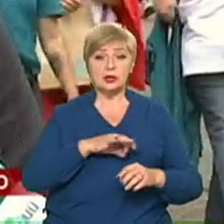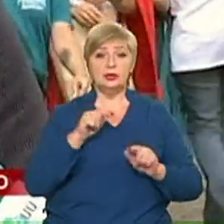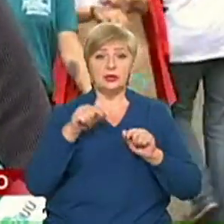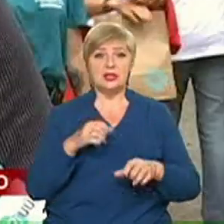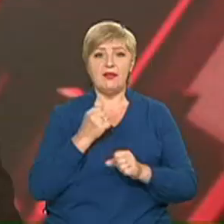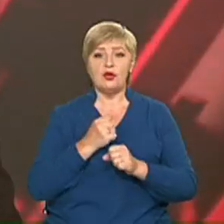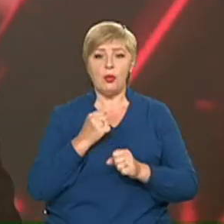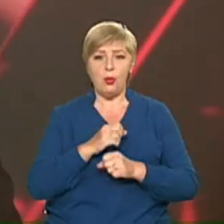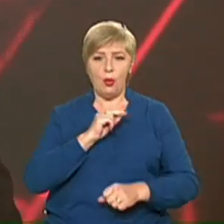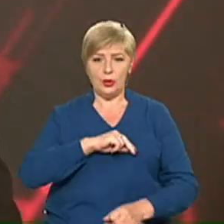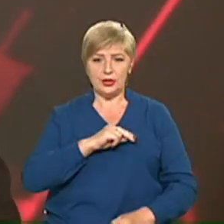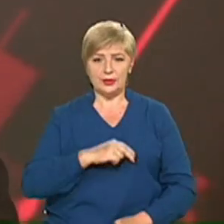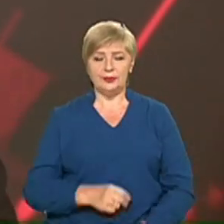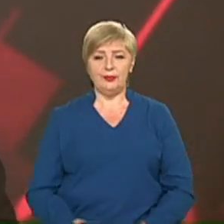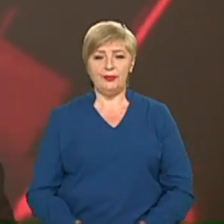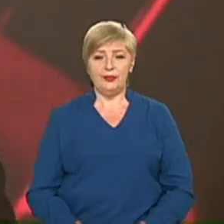роботі.